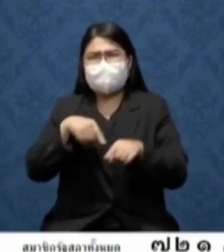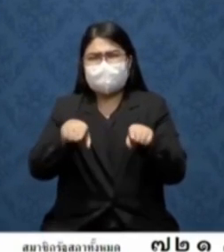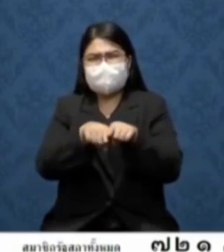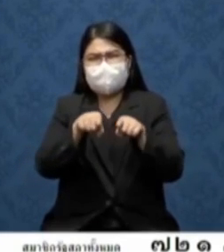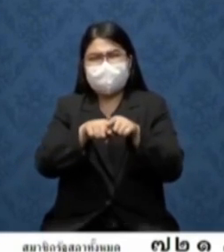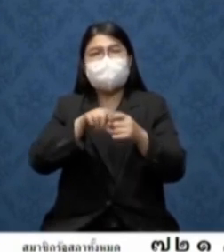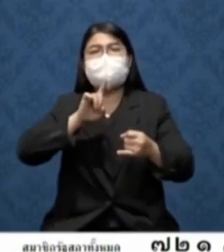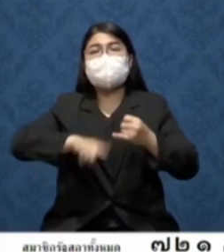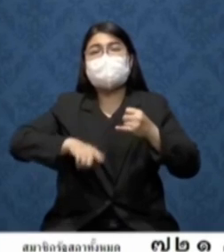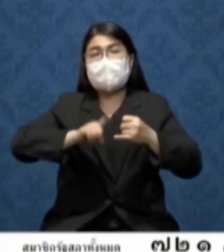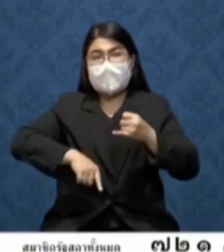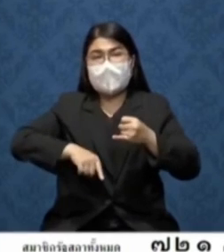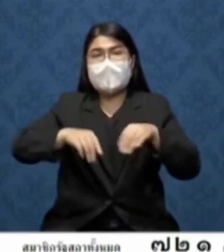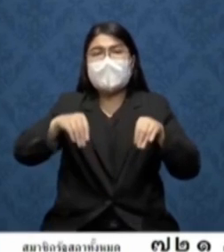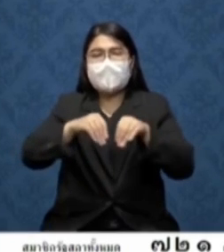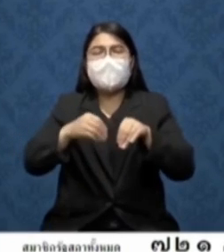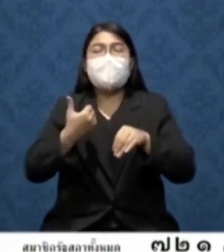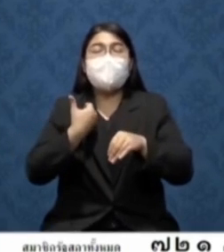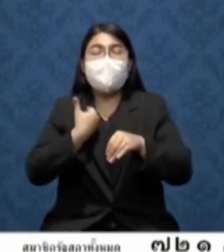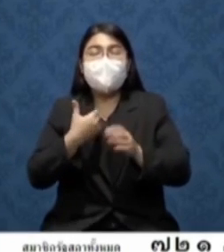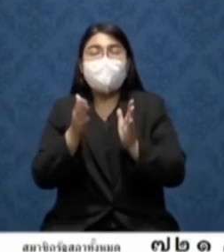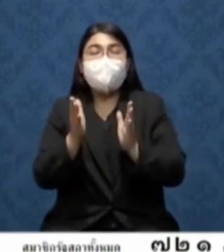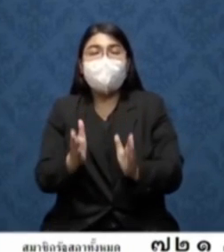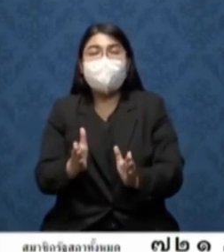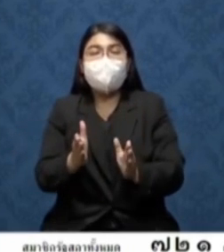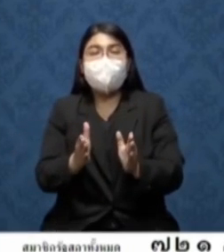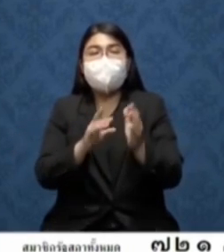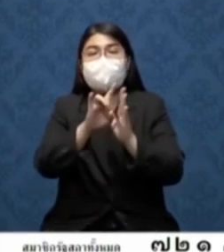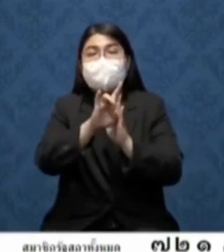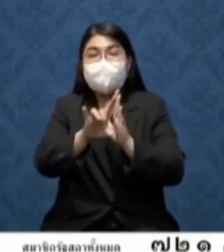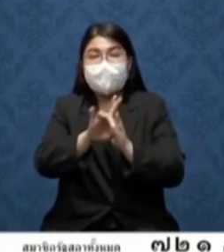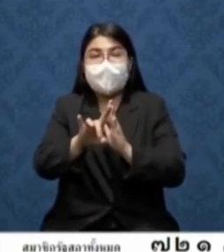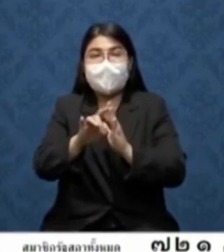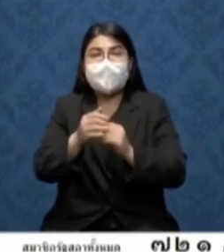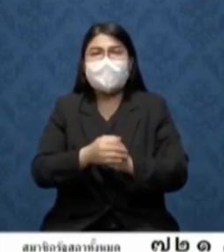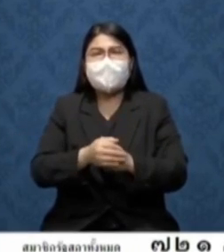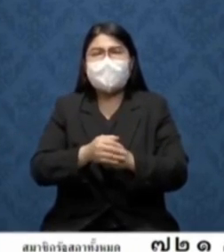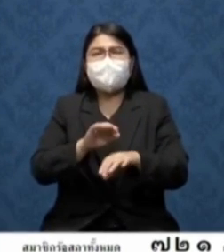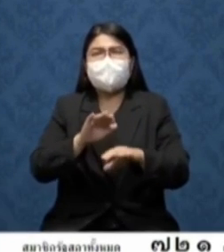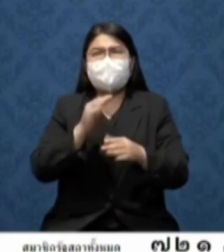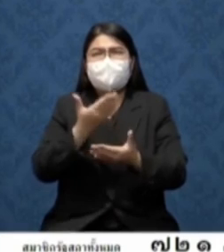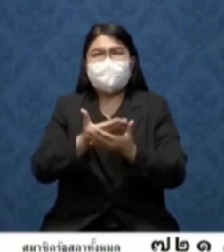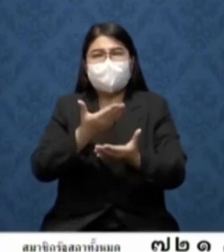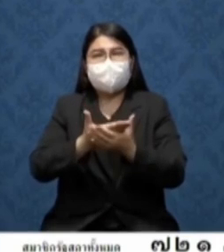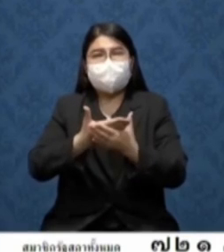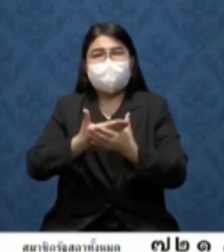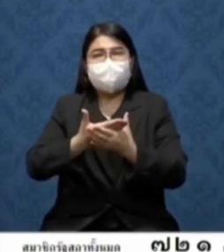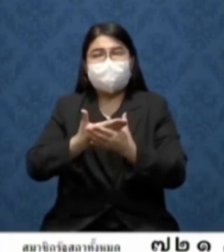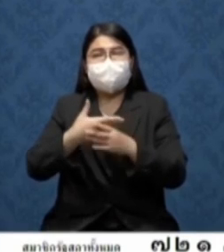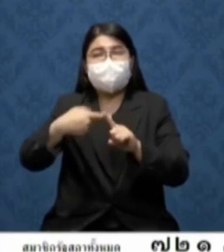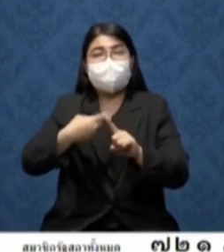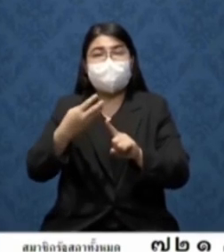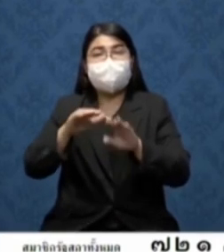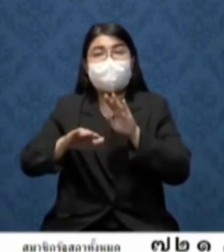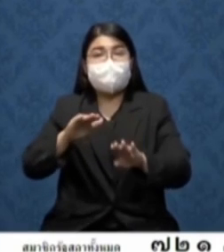ประเทศครับรายได้เฉลี่ยของคนร้อยเอ็ดอยู่ที่ 6,300 บาทต่อเดือน